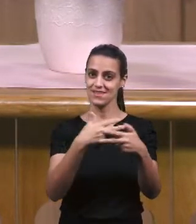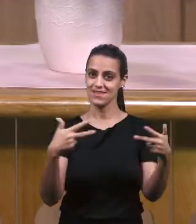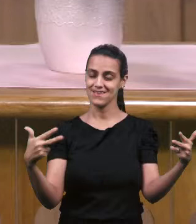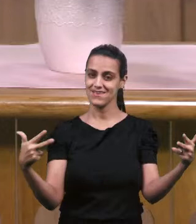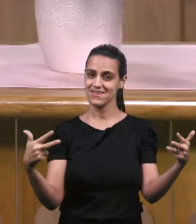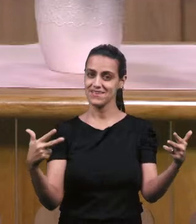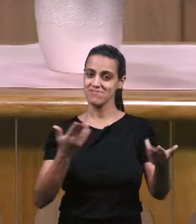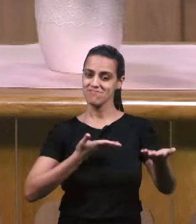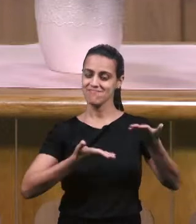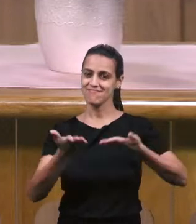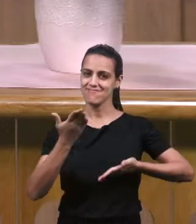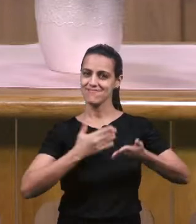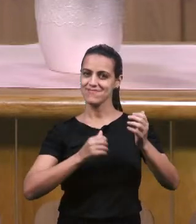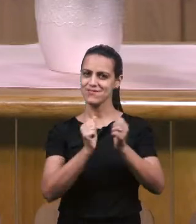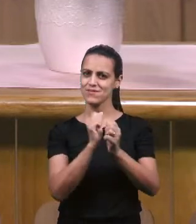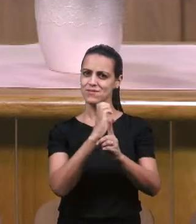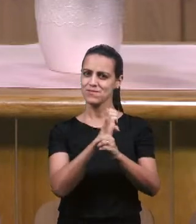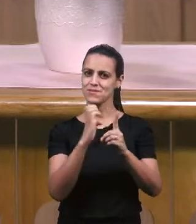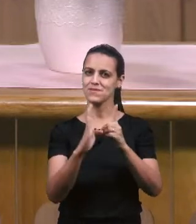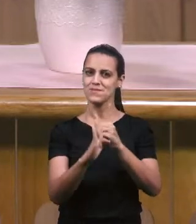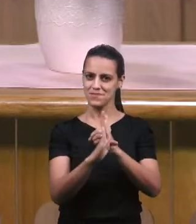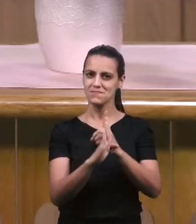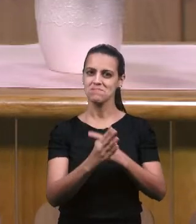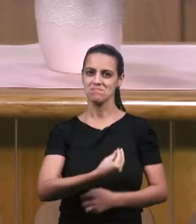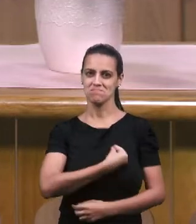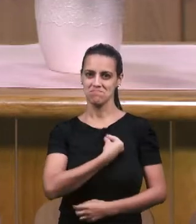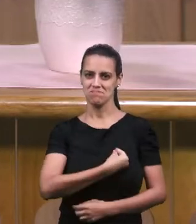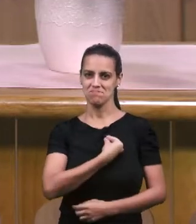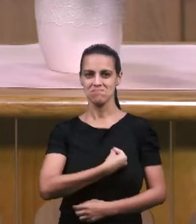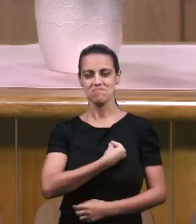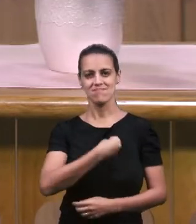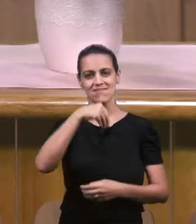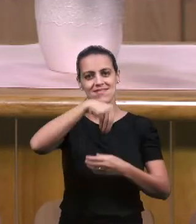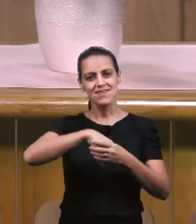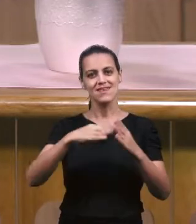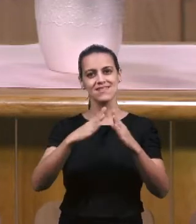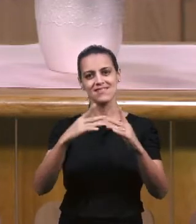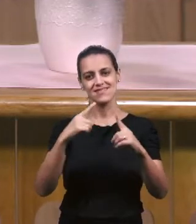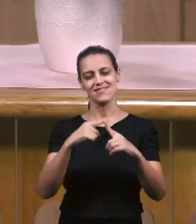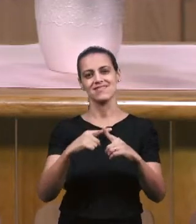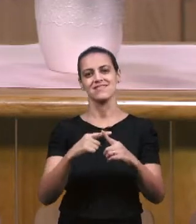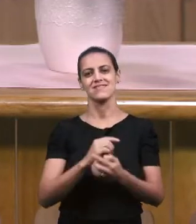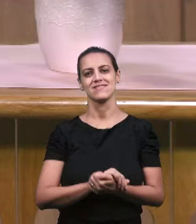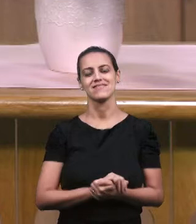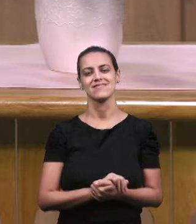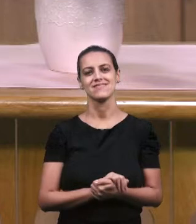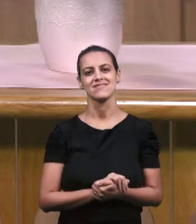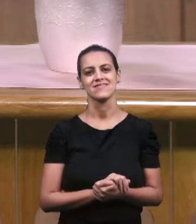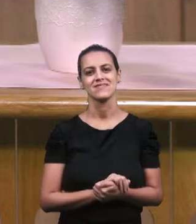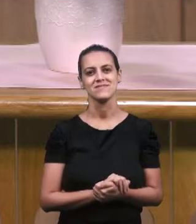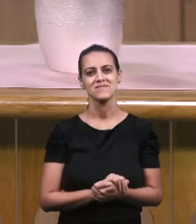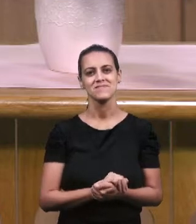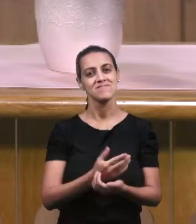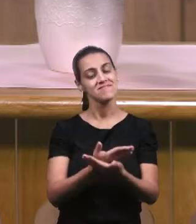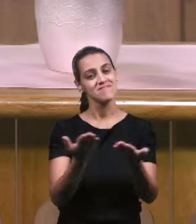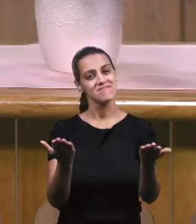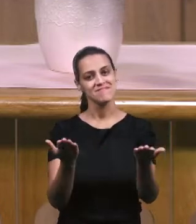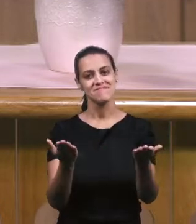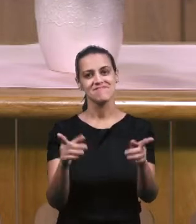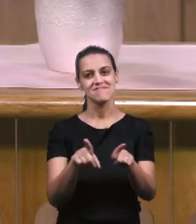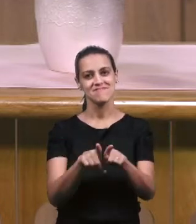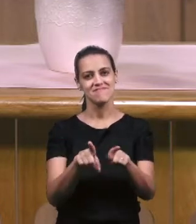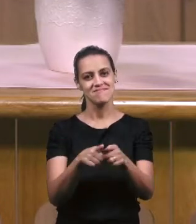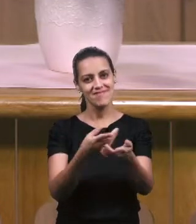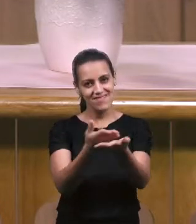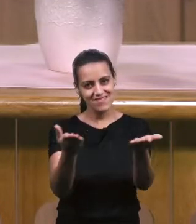nos églises, dont les frères participent dans cette école biblique dominicale, présentiellement dans les temples et dans les églises. Mais